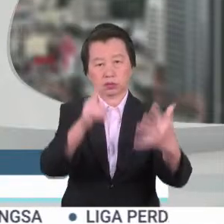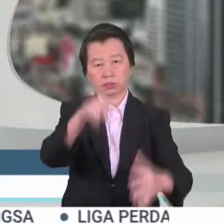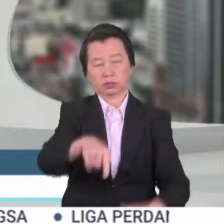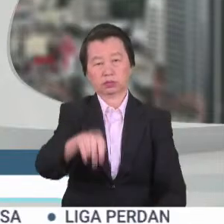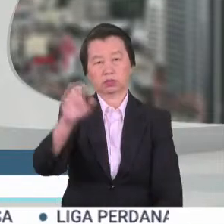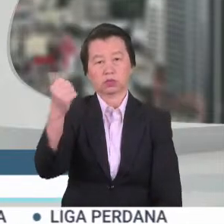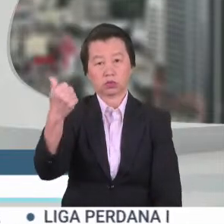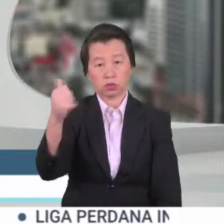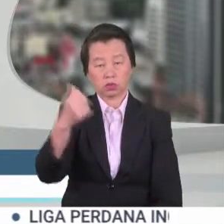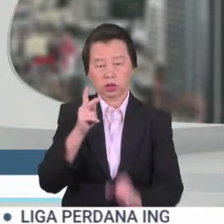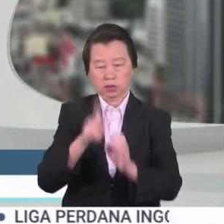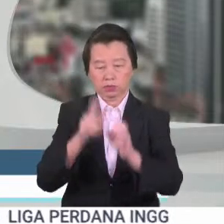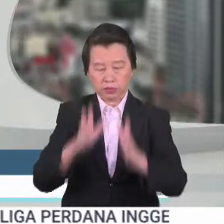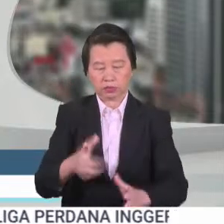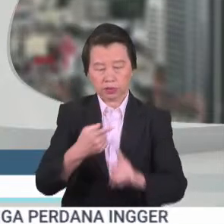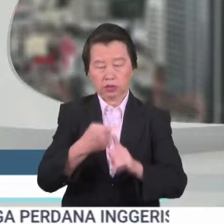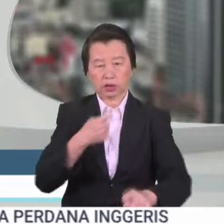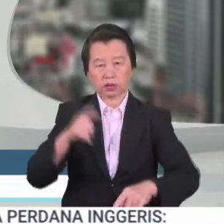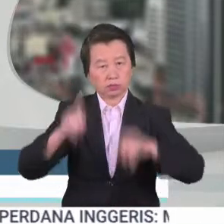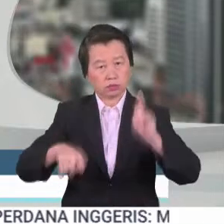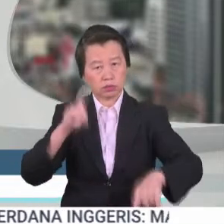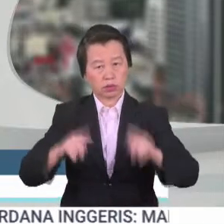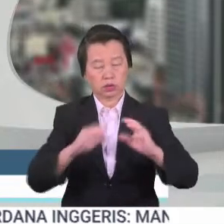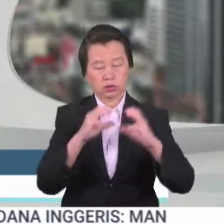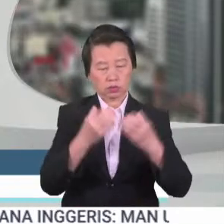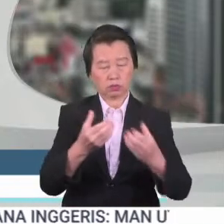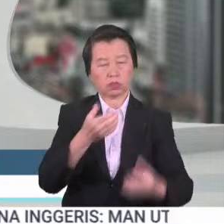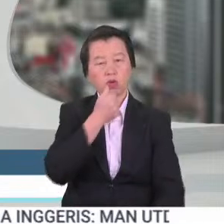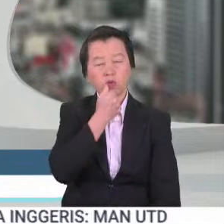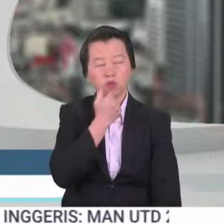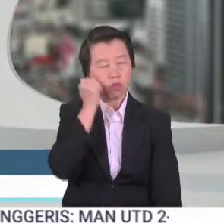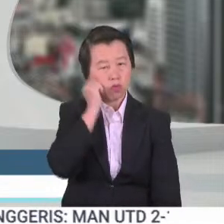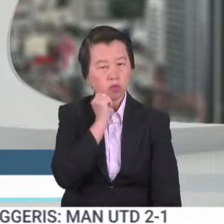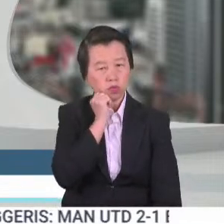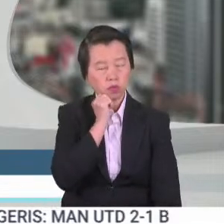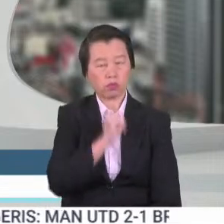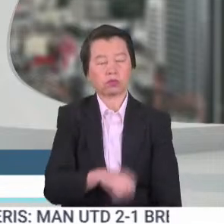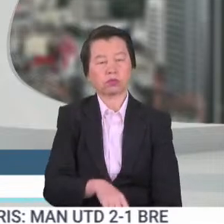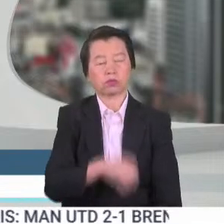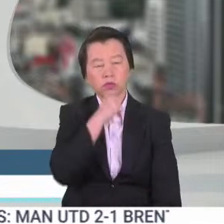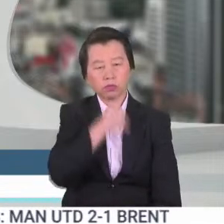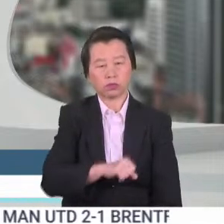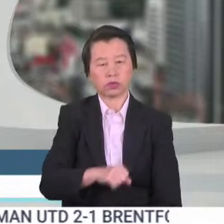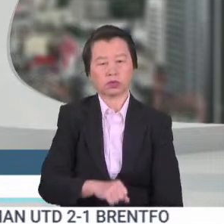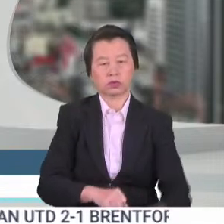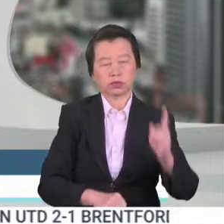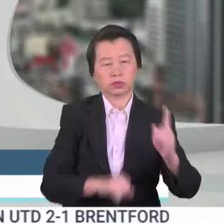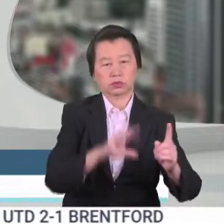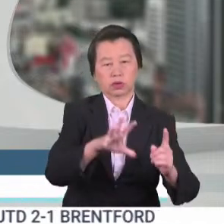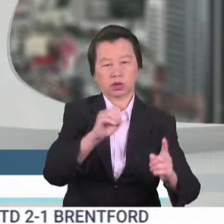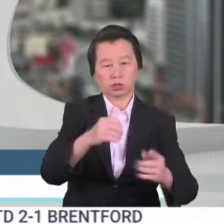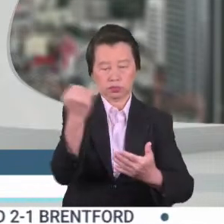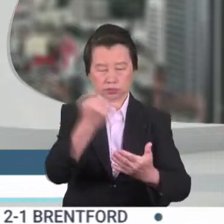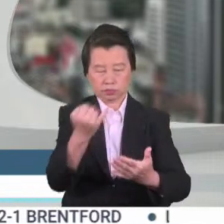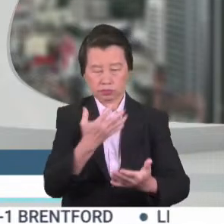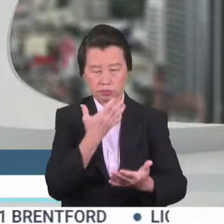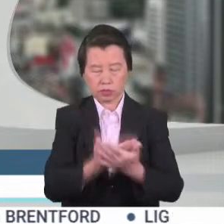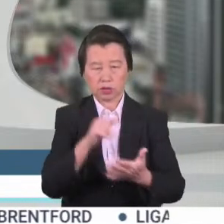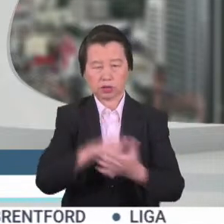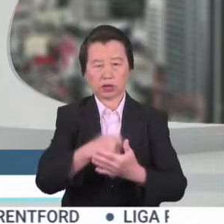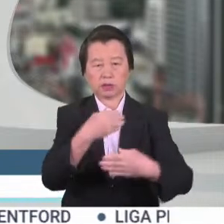ini peserta terdiri daripada pelbagai kumpulan umur5 terbaik dipamirkan dalam bentuk